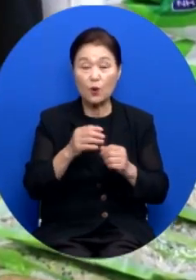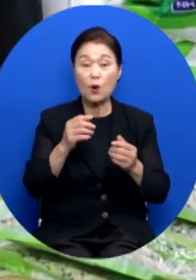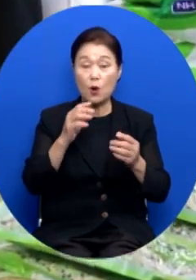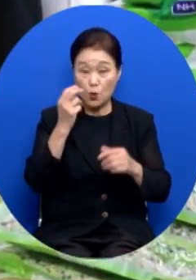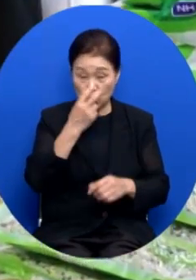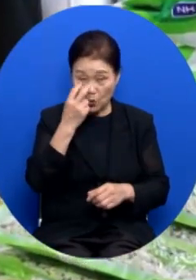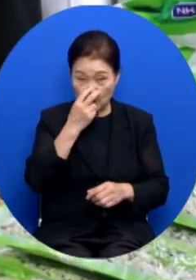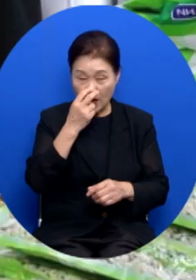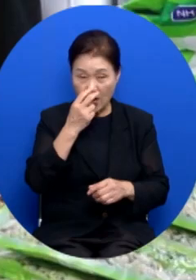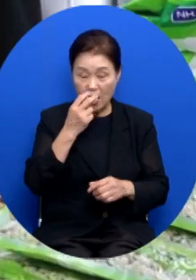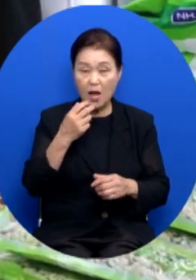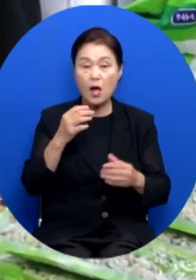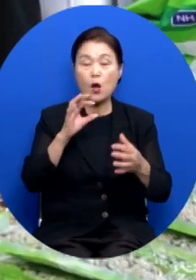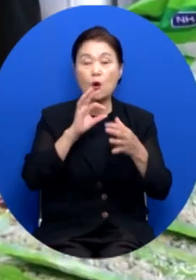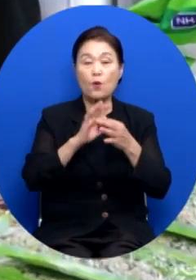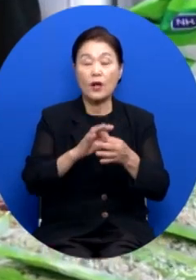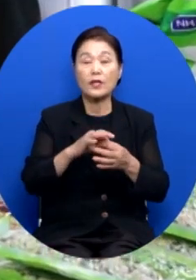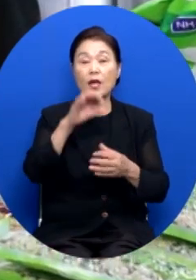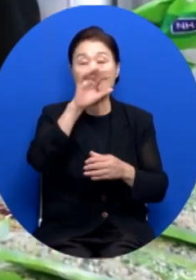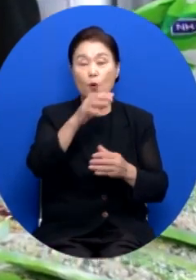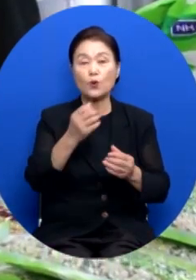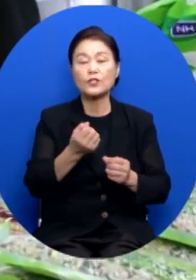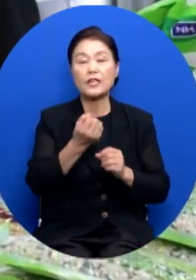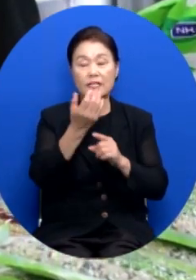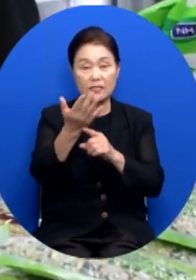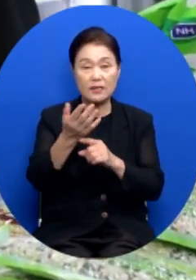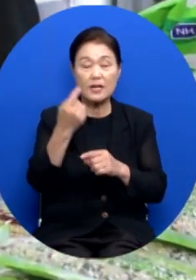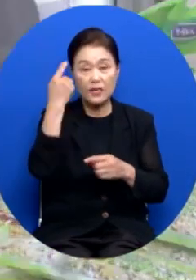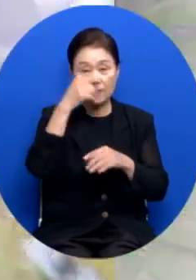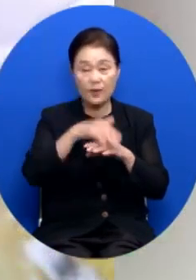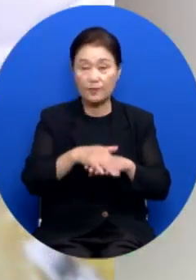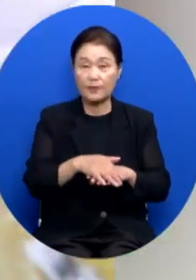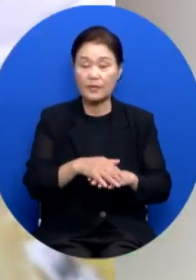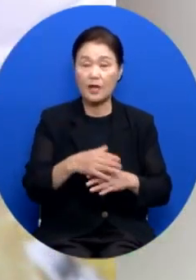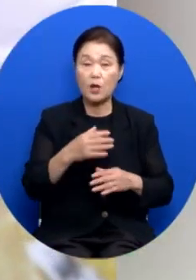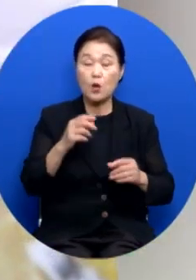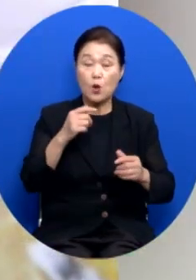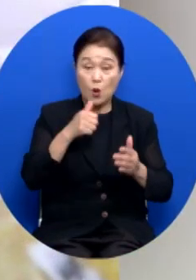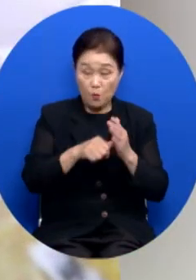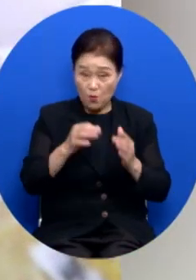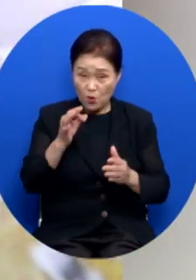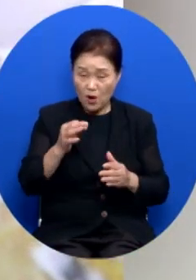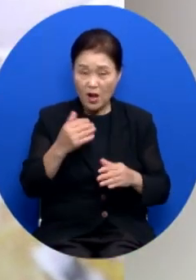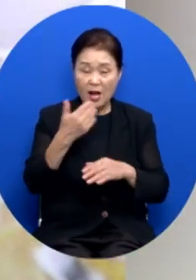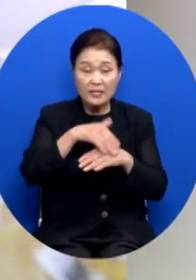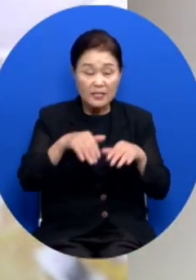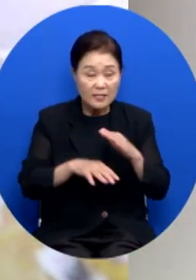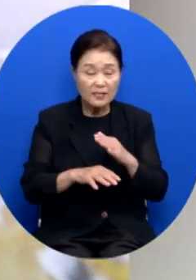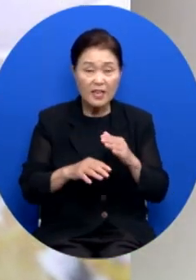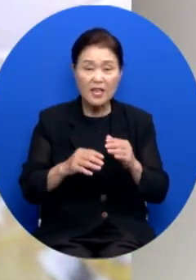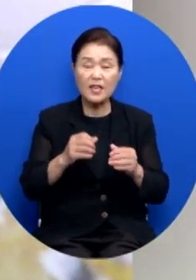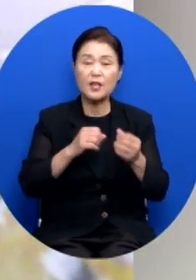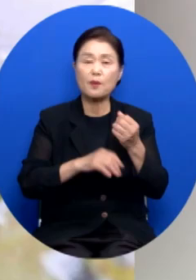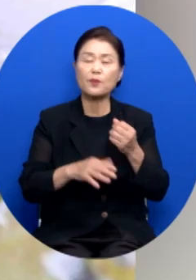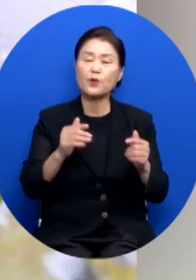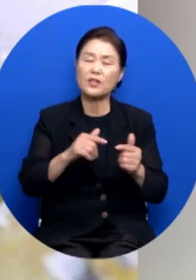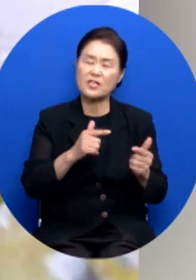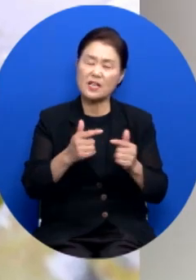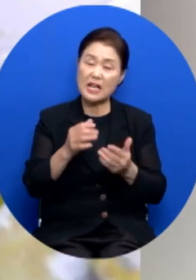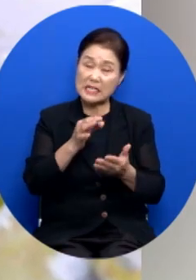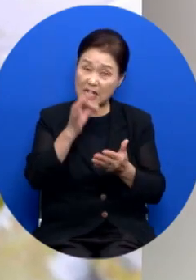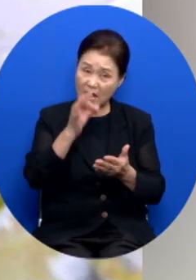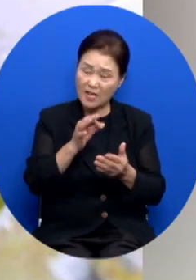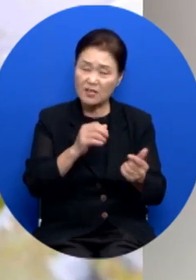계획입니다. 통계청은 추석 성수품 수급 안정과 관련 물가 정책 추진에 기초가 되는 가격 동향을